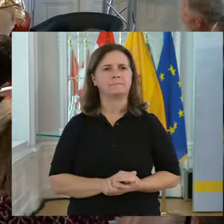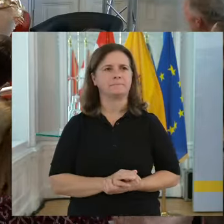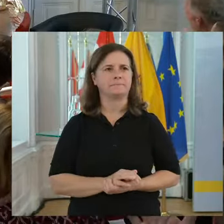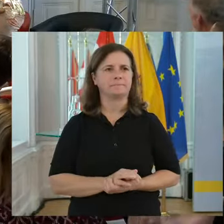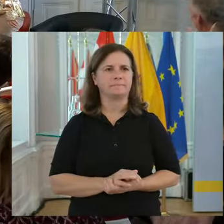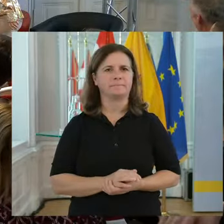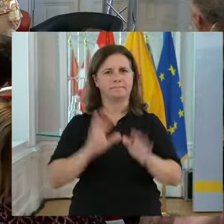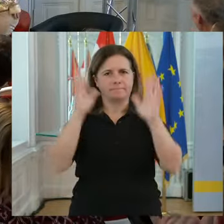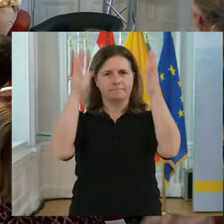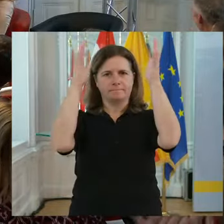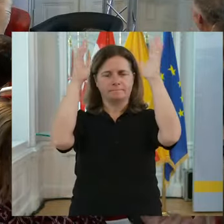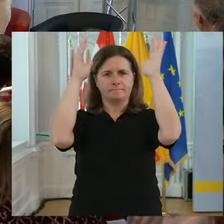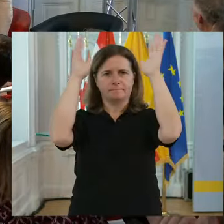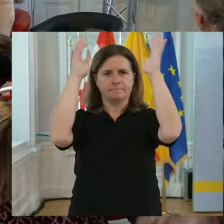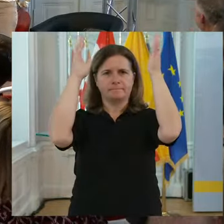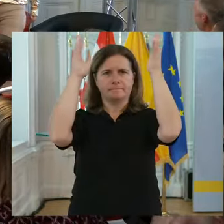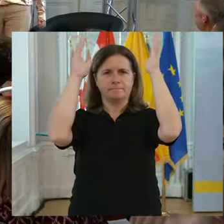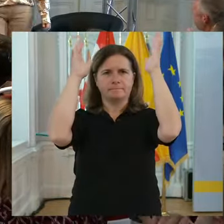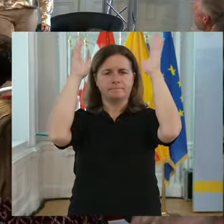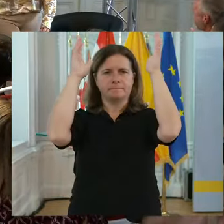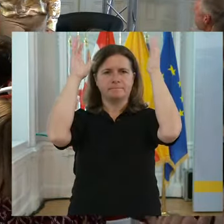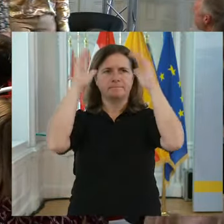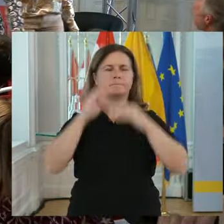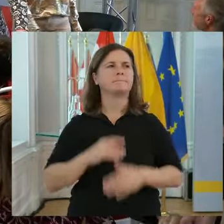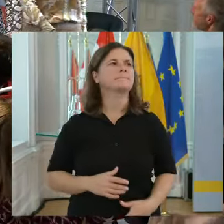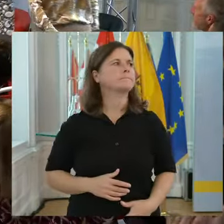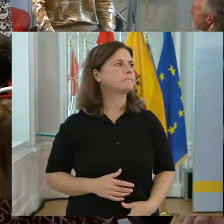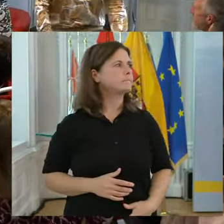Carmen Durchschlag und Frau Demischek.